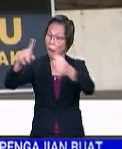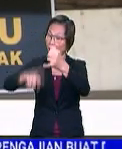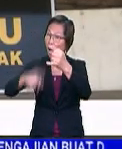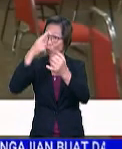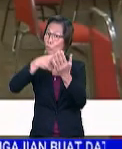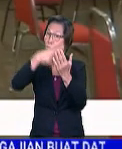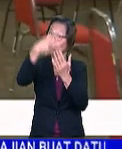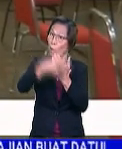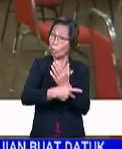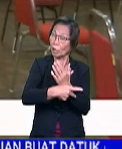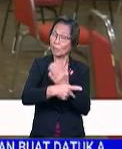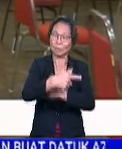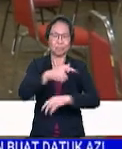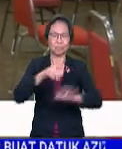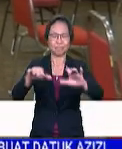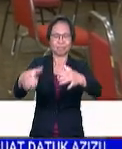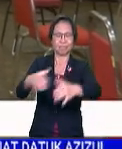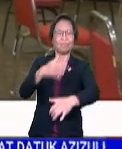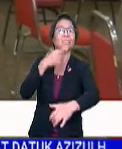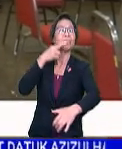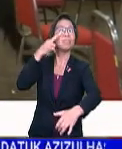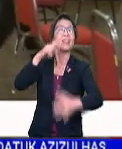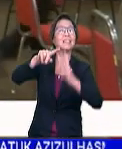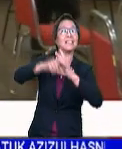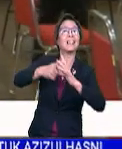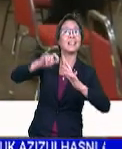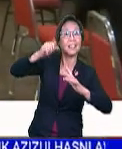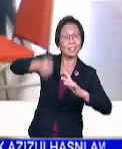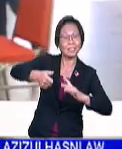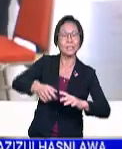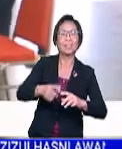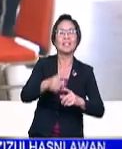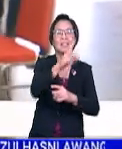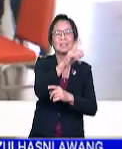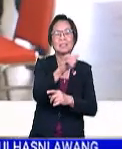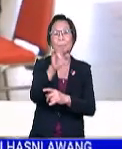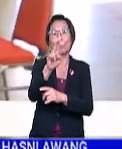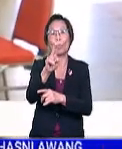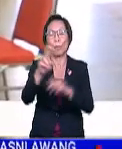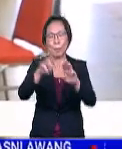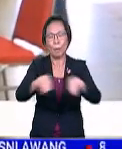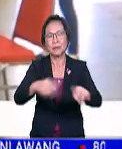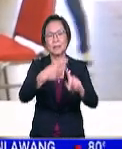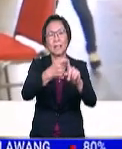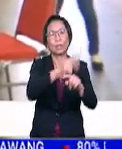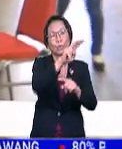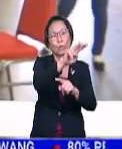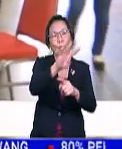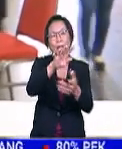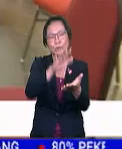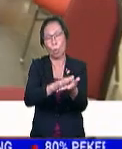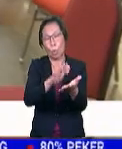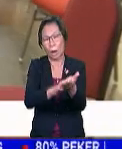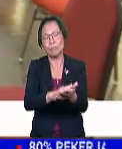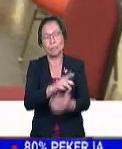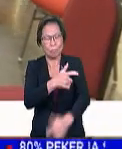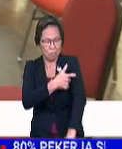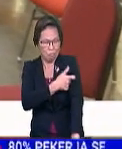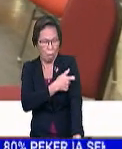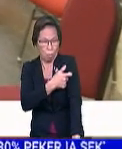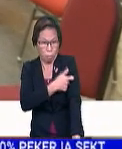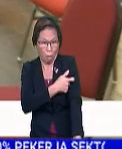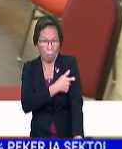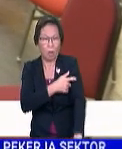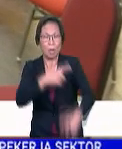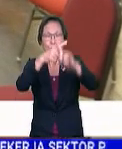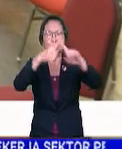program vaksinasi bagi golongan remaja mulai esok. Bagi daerah Sibu, pelajar dari 24 buah sekolah akan mendapat suntikan vaksin